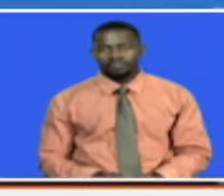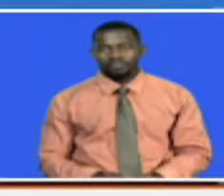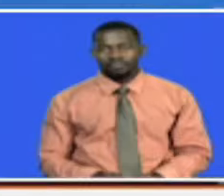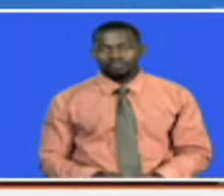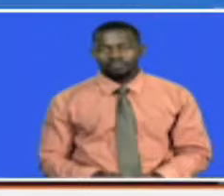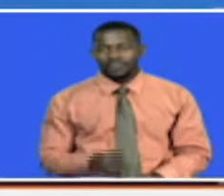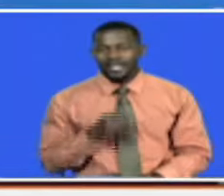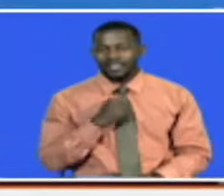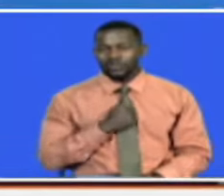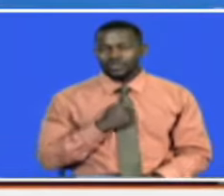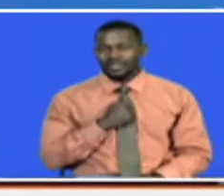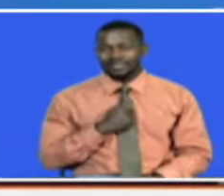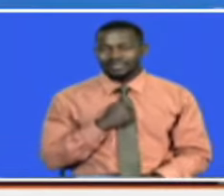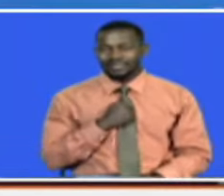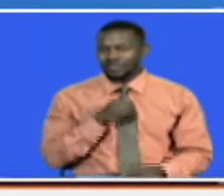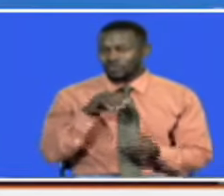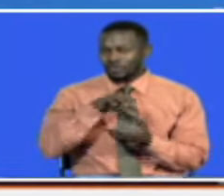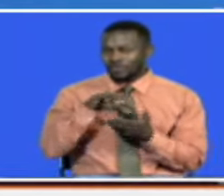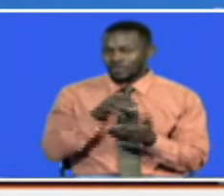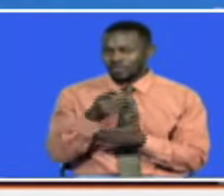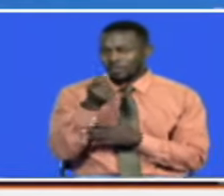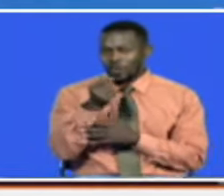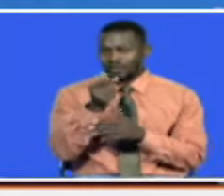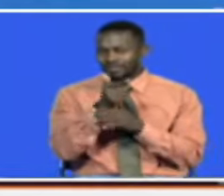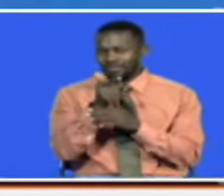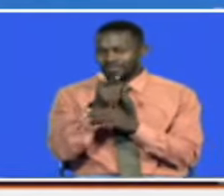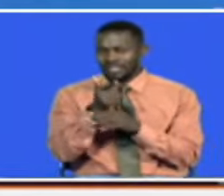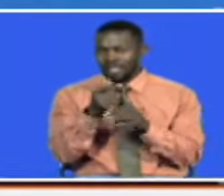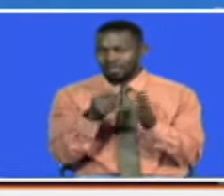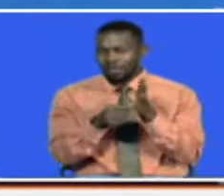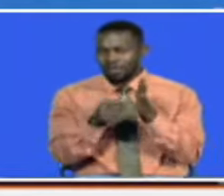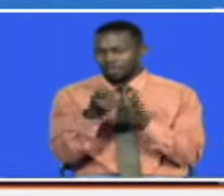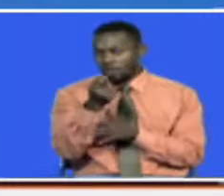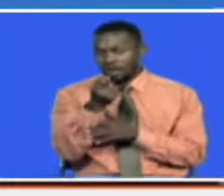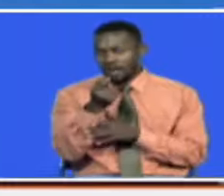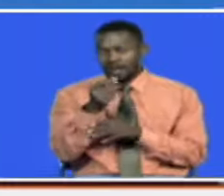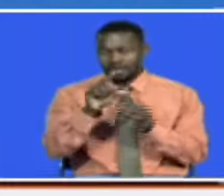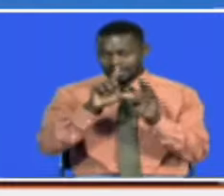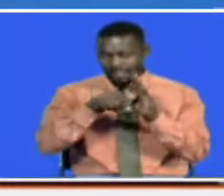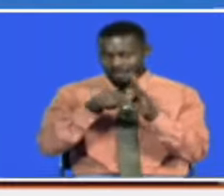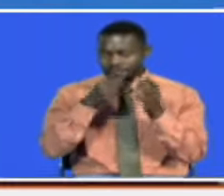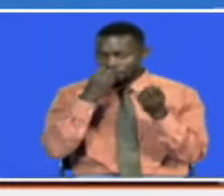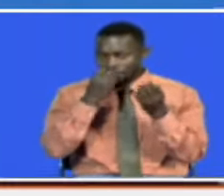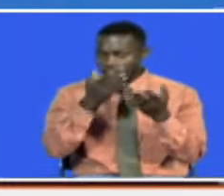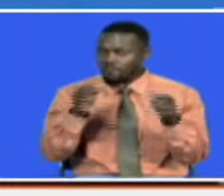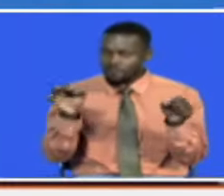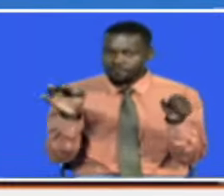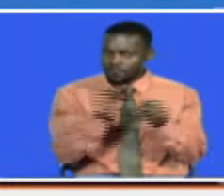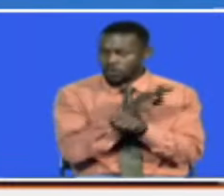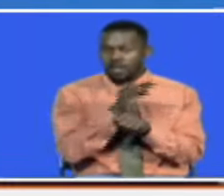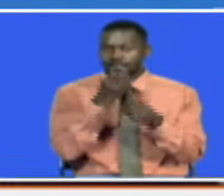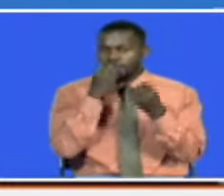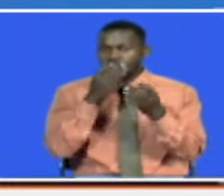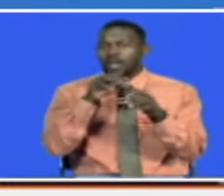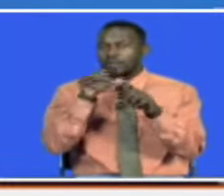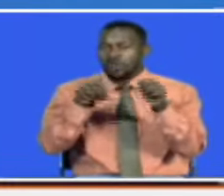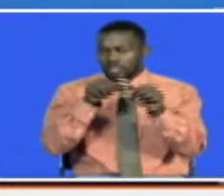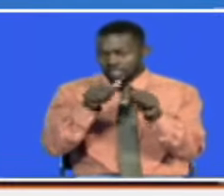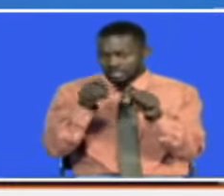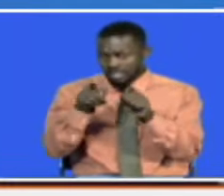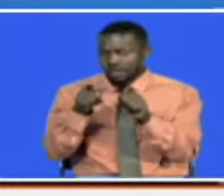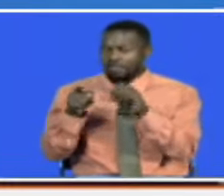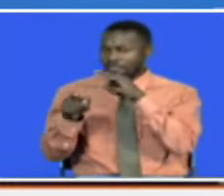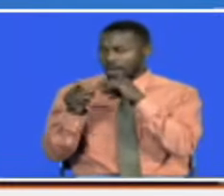Na mtuie radhi kwa mgando huo wa picha, tukiwa tunaangazia wasifu wa naibu rais mteule